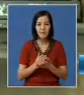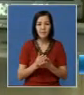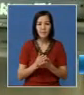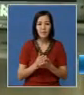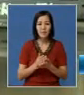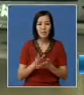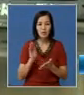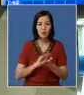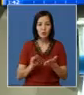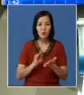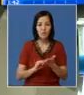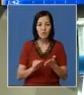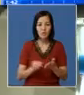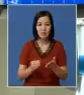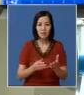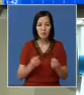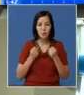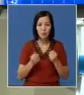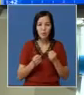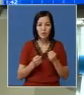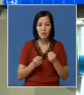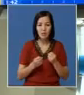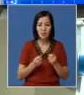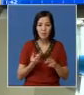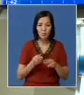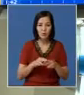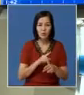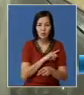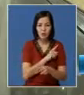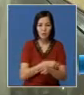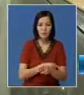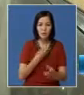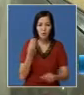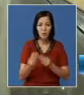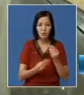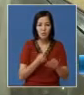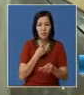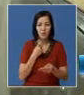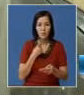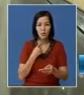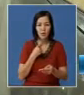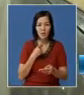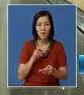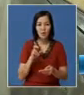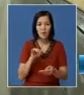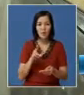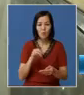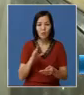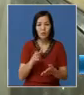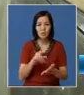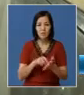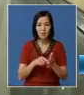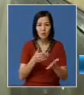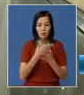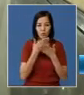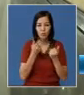ақпарат майданының жауынгерлері бұл спорттан да осал соқпады. Талдықорғанда боулинг залы болмағанмен біздің журналистер